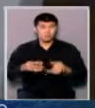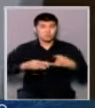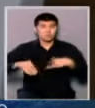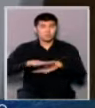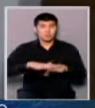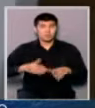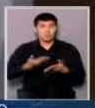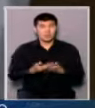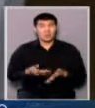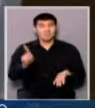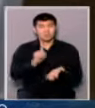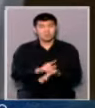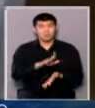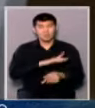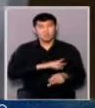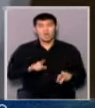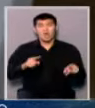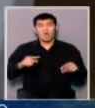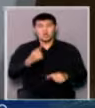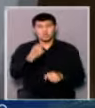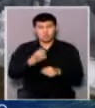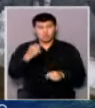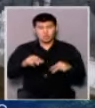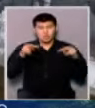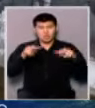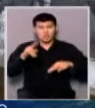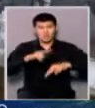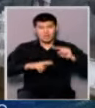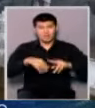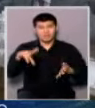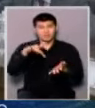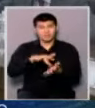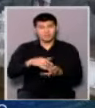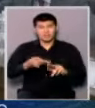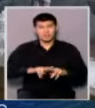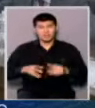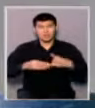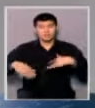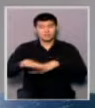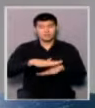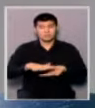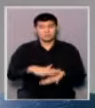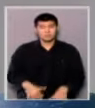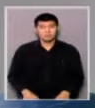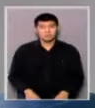земли. А это должно было строго контролировать руководство архитектуры и градостроительства этого района.